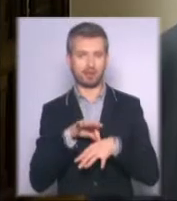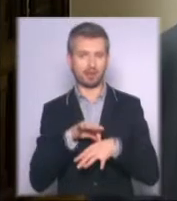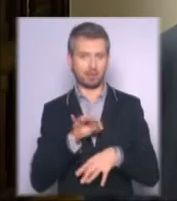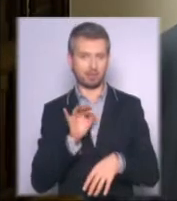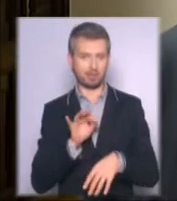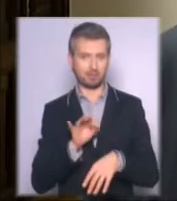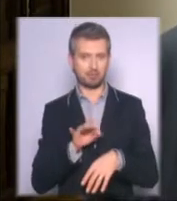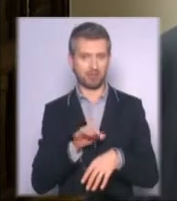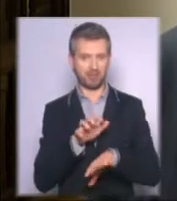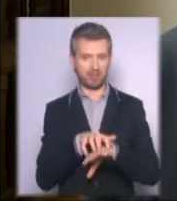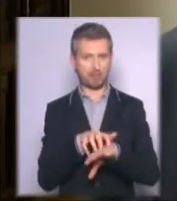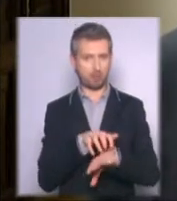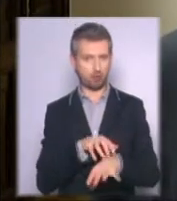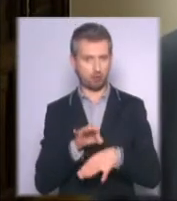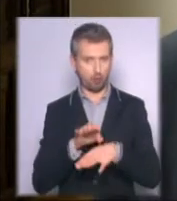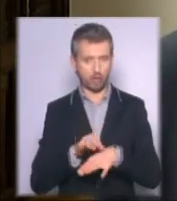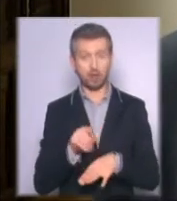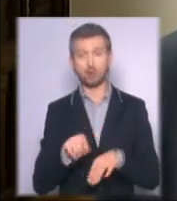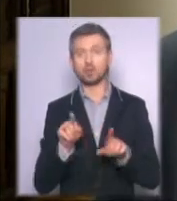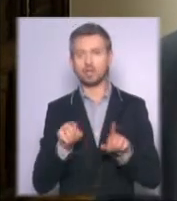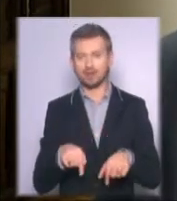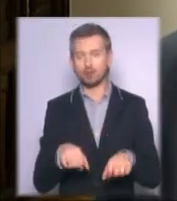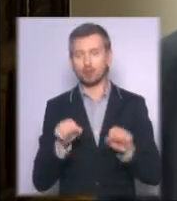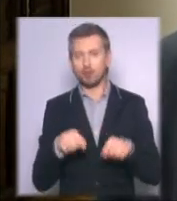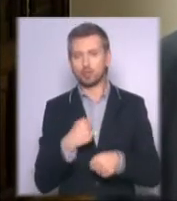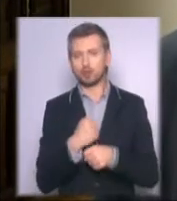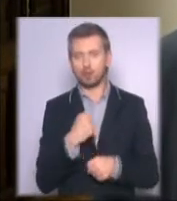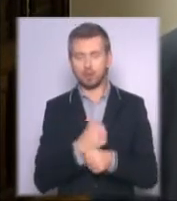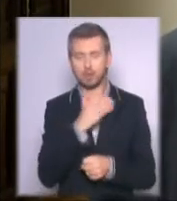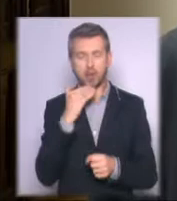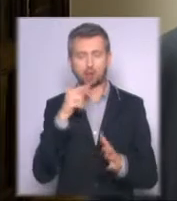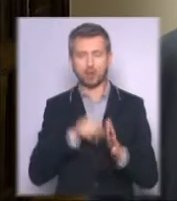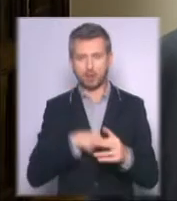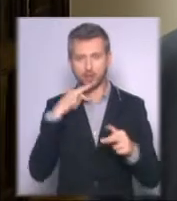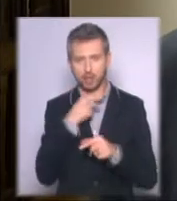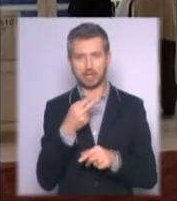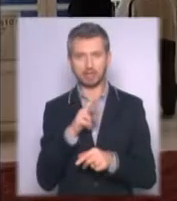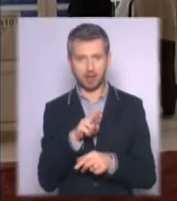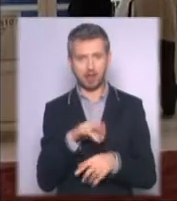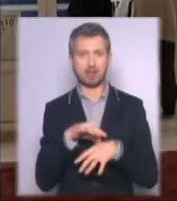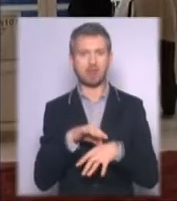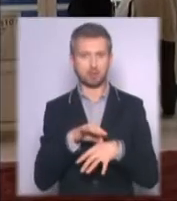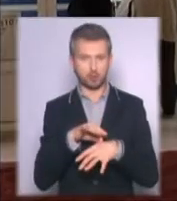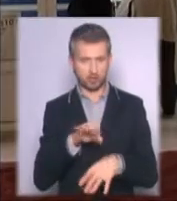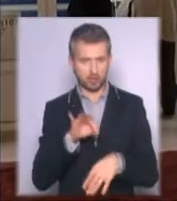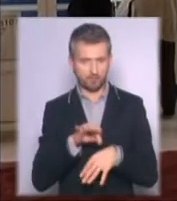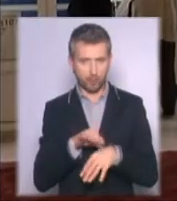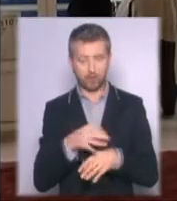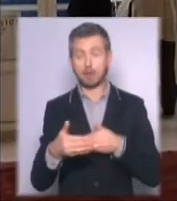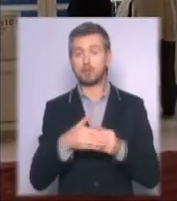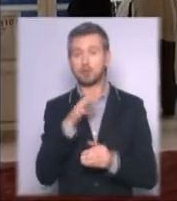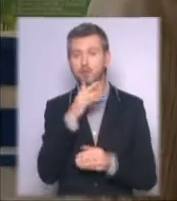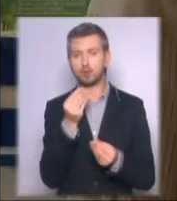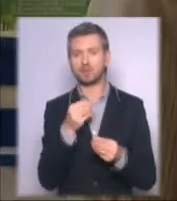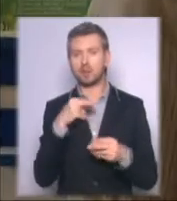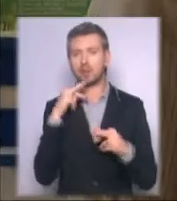Тут дійсно можна зробити набагато дешевші ліки для дерматологічних хворих. Найближчим часом ціна на ліки